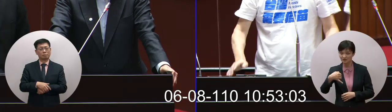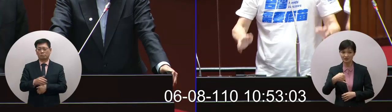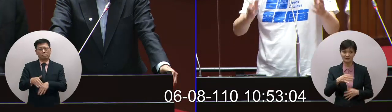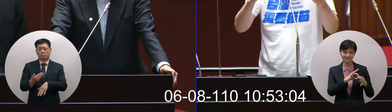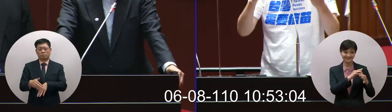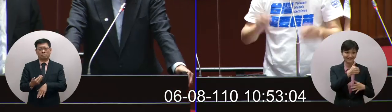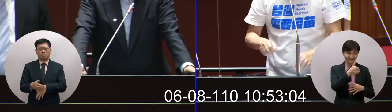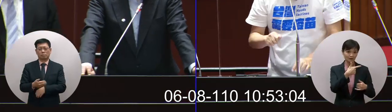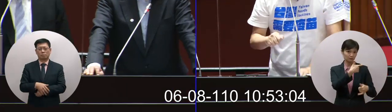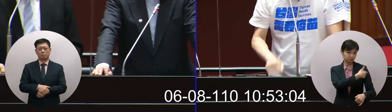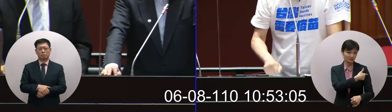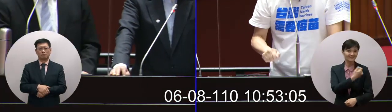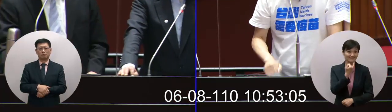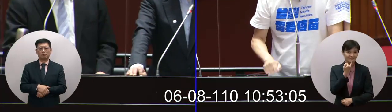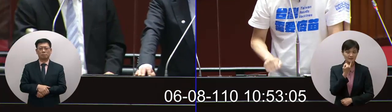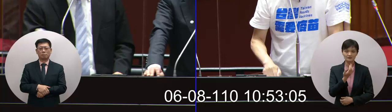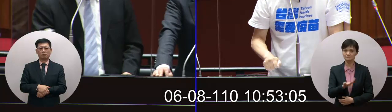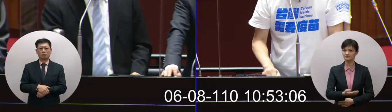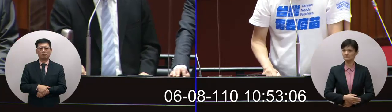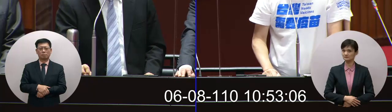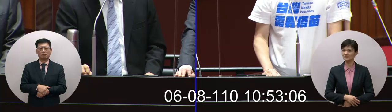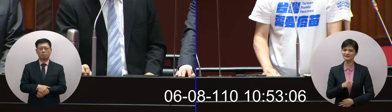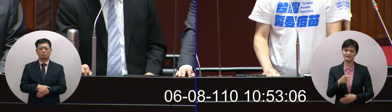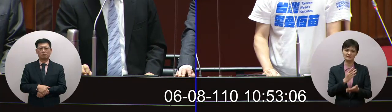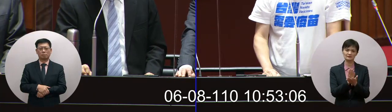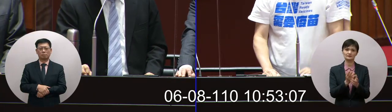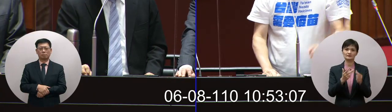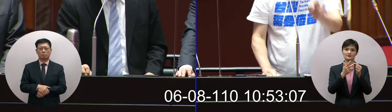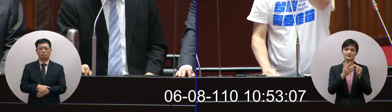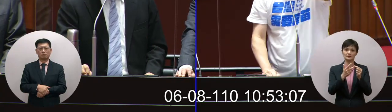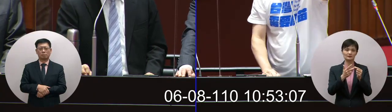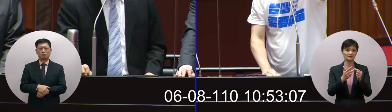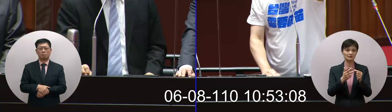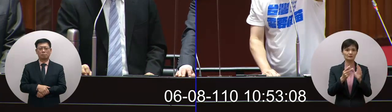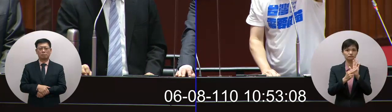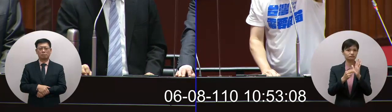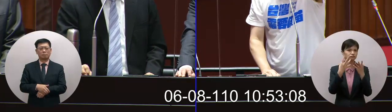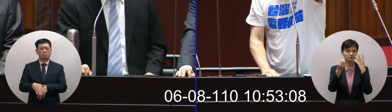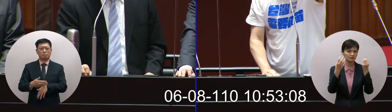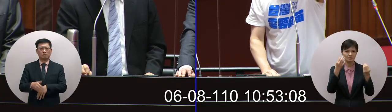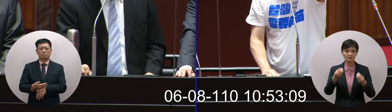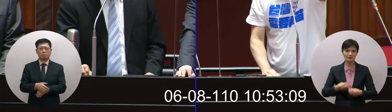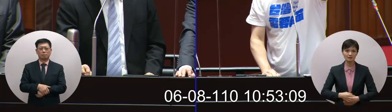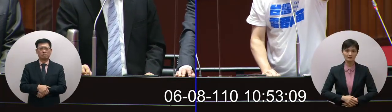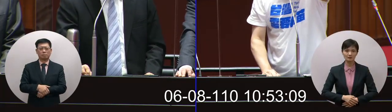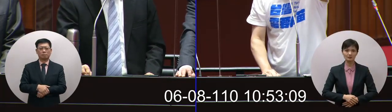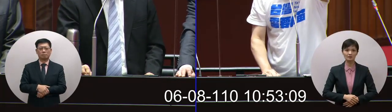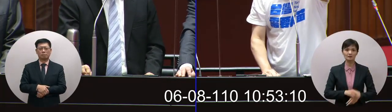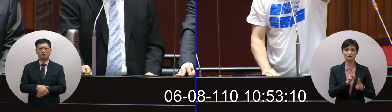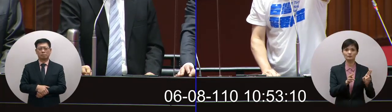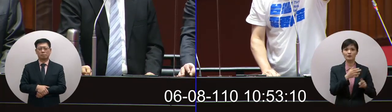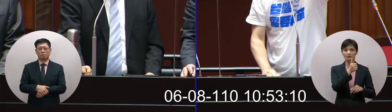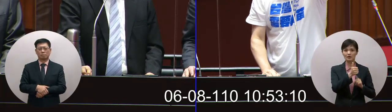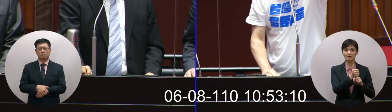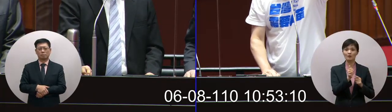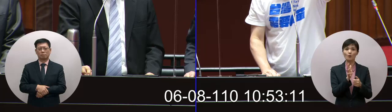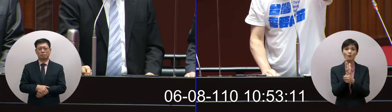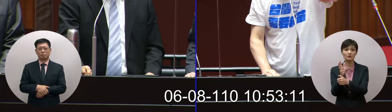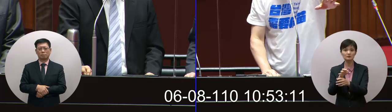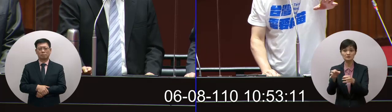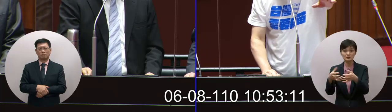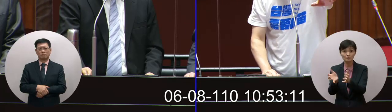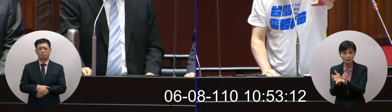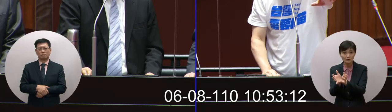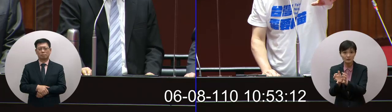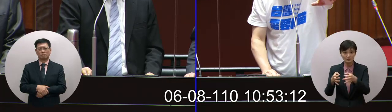样， 可是你们这个第七类就是讲不清楚。 不会， 指挥官说要问经济部，那就是跟商业